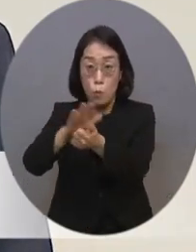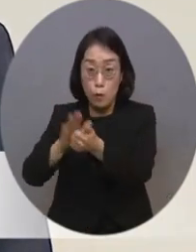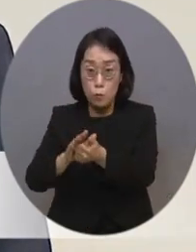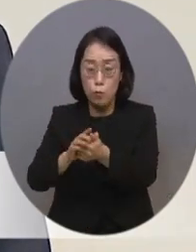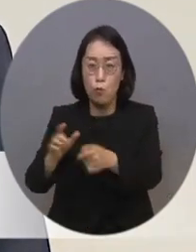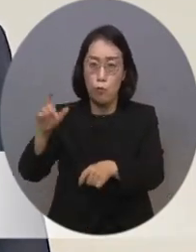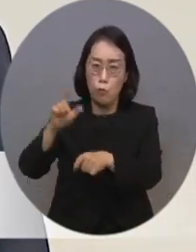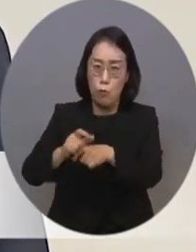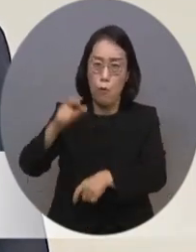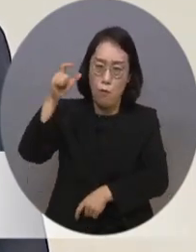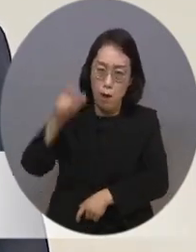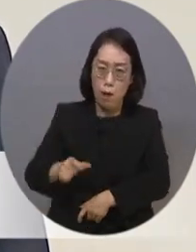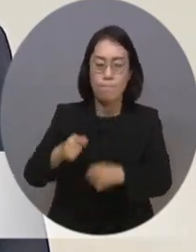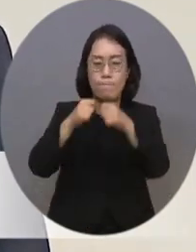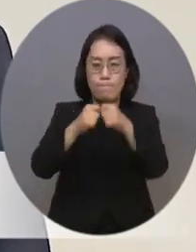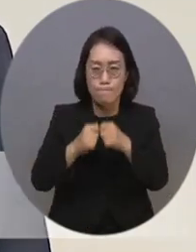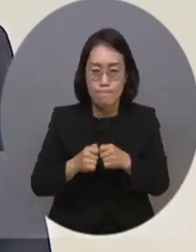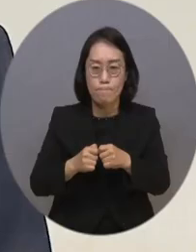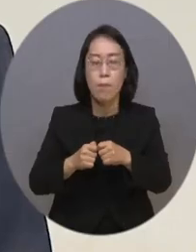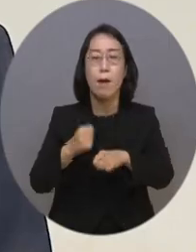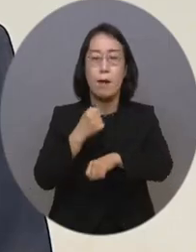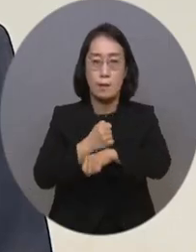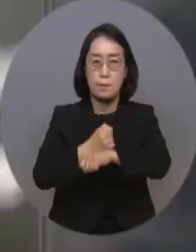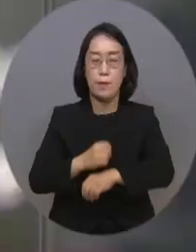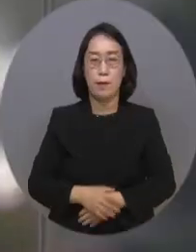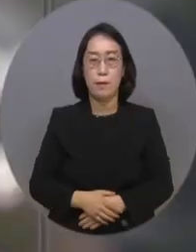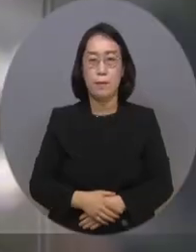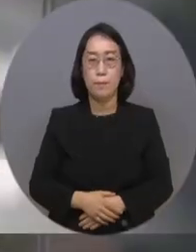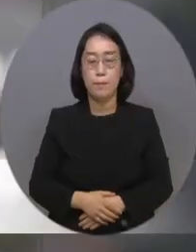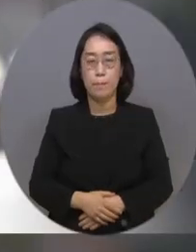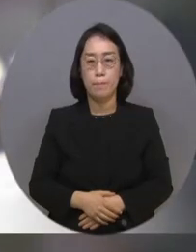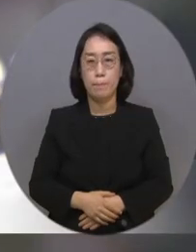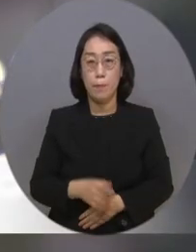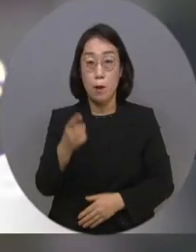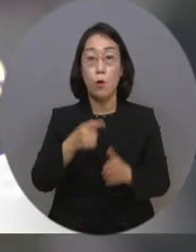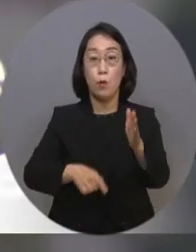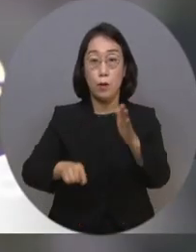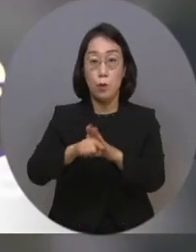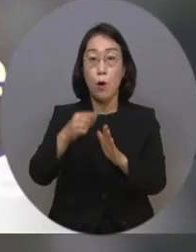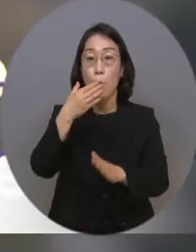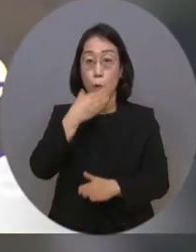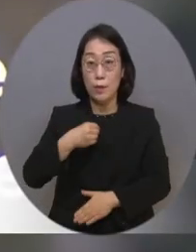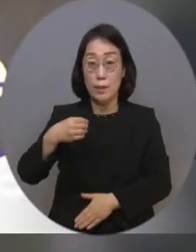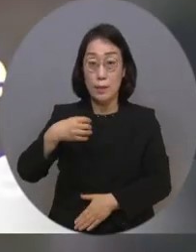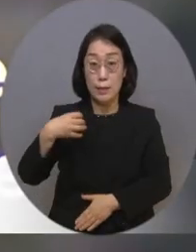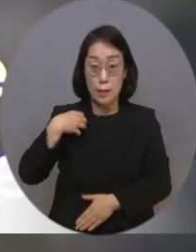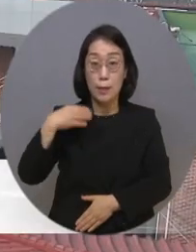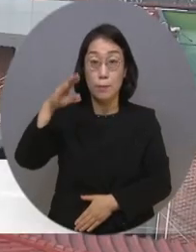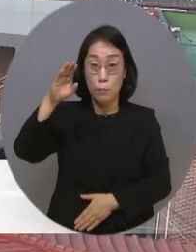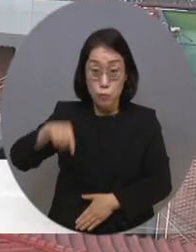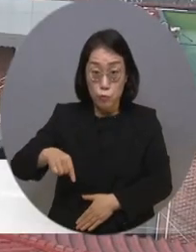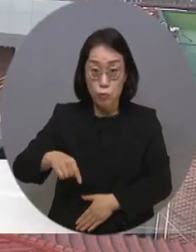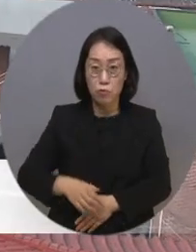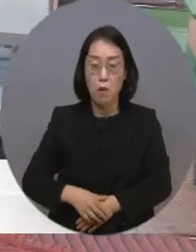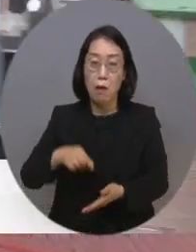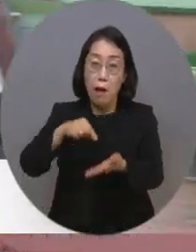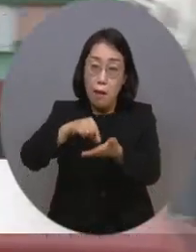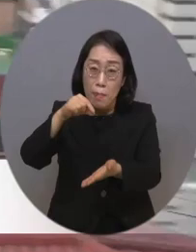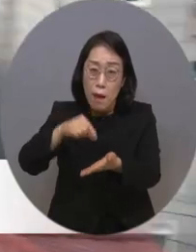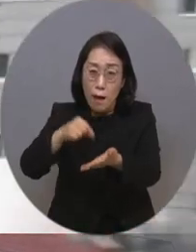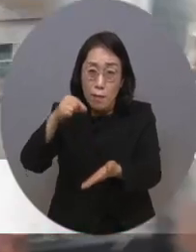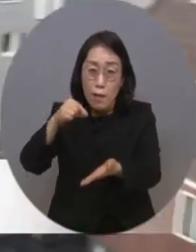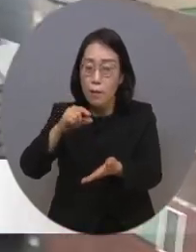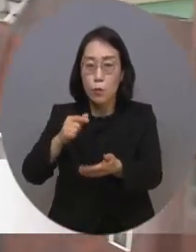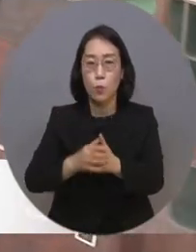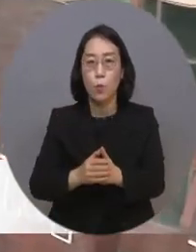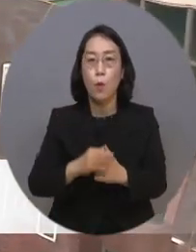더욱 공고히 실천해 나가겠습니다. 이를 위해 복지부는 단순한 생계지원 등에서 벗어나